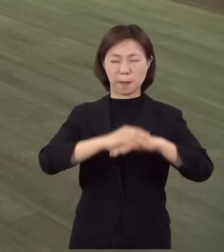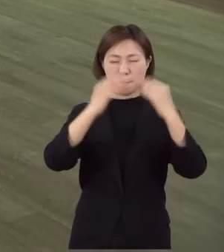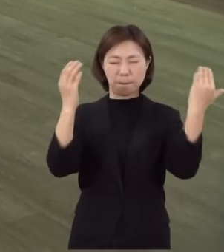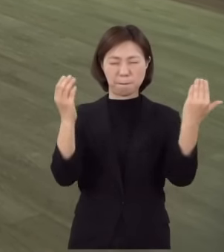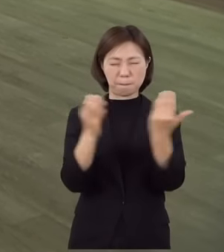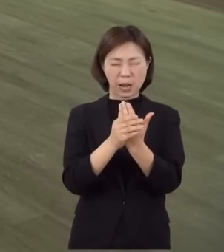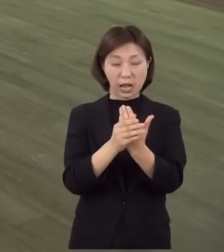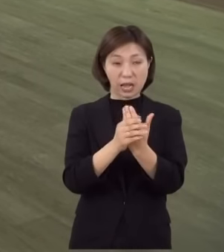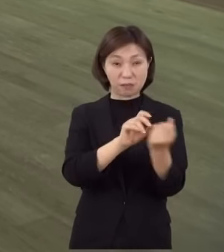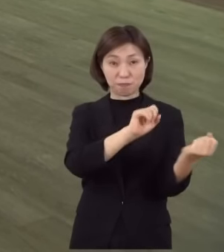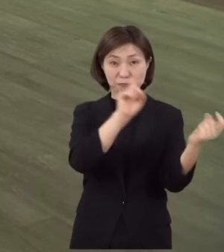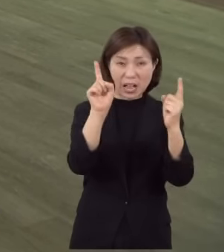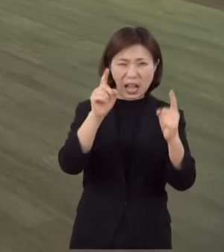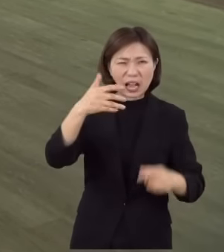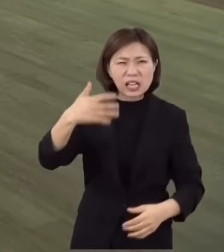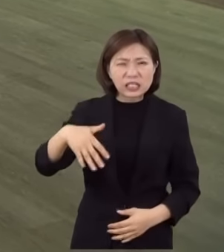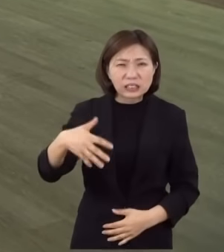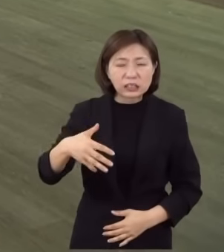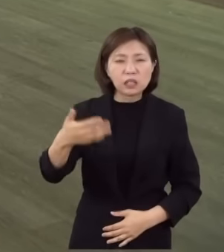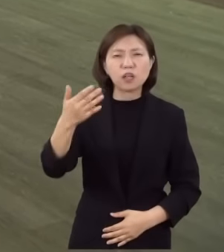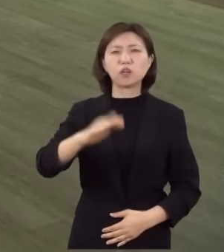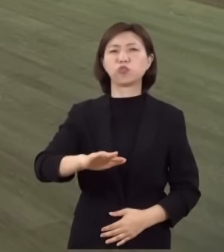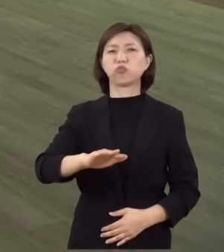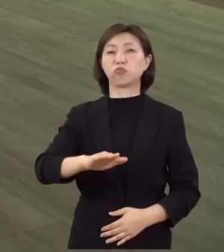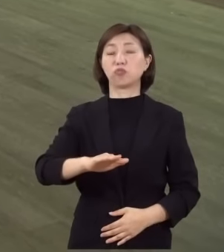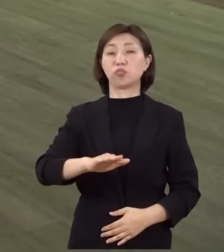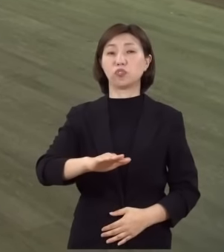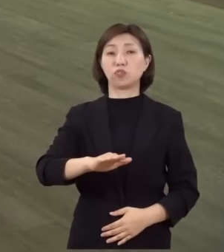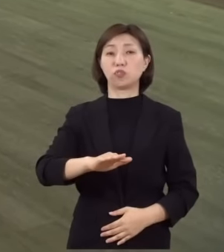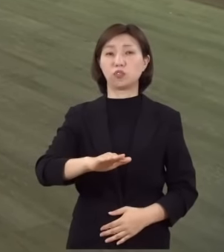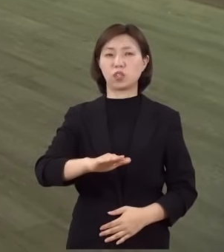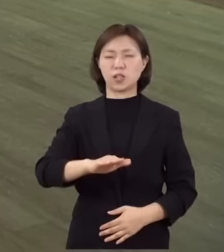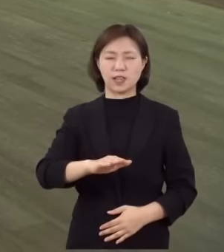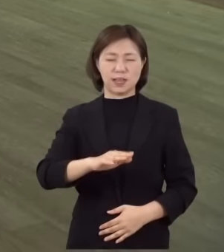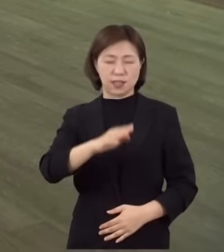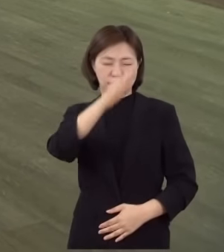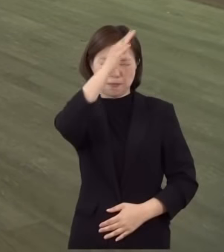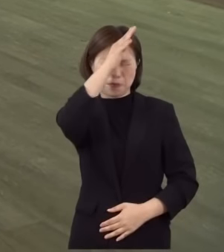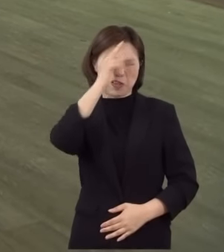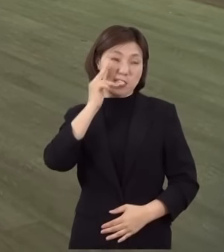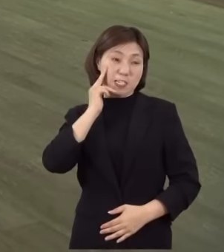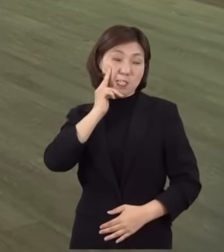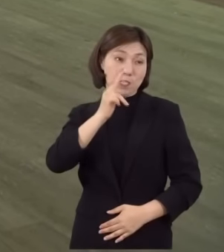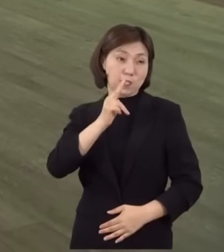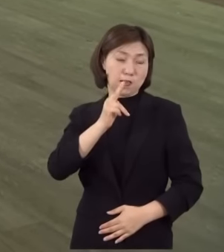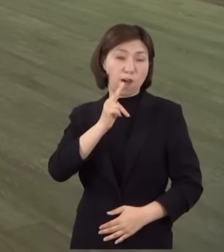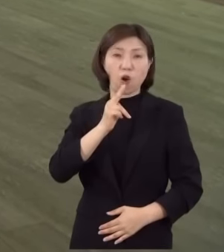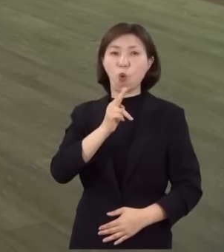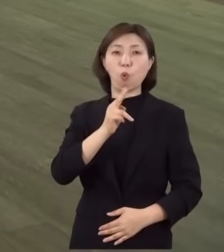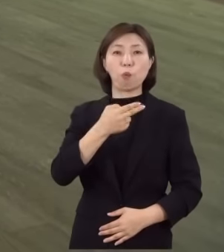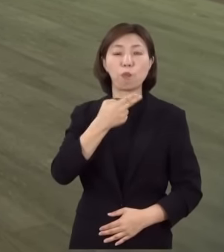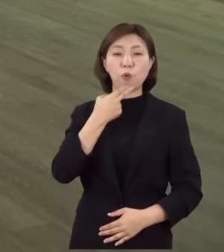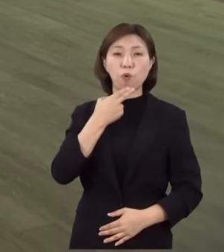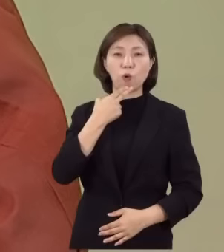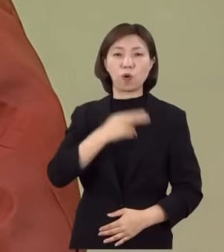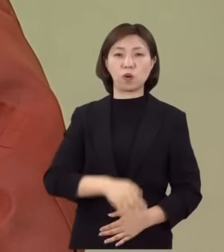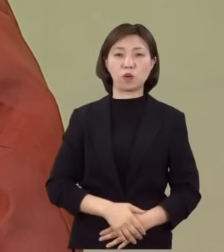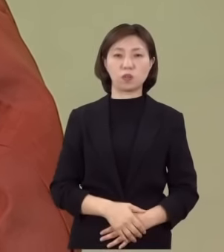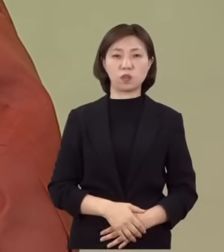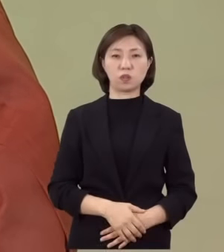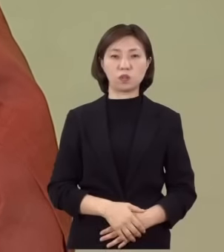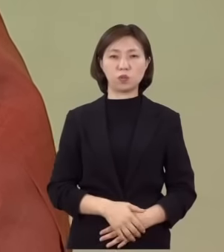완전히 낫지 않더라도 절대 더 심해지지 며